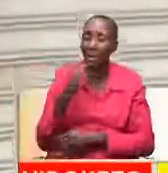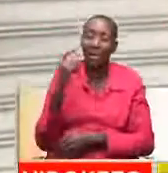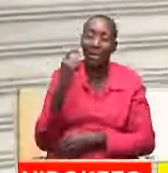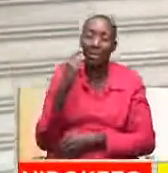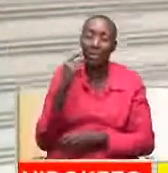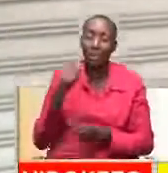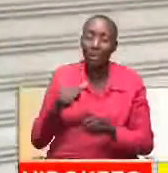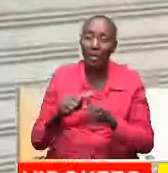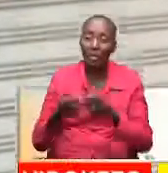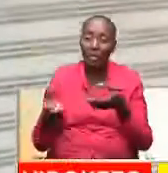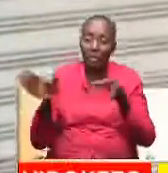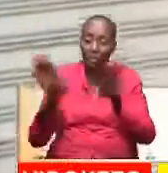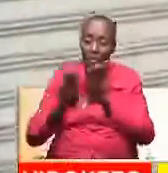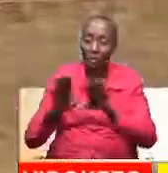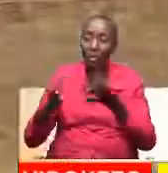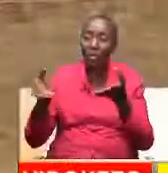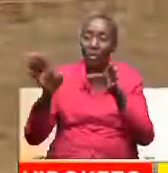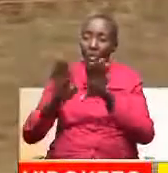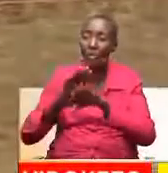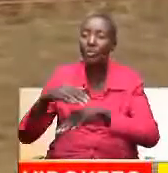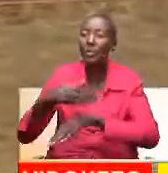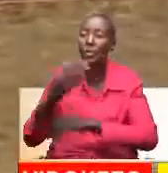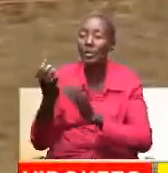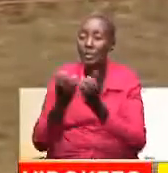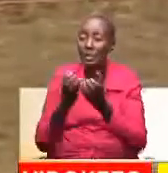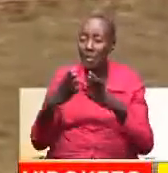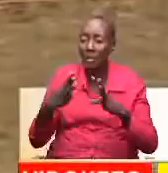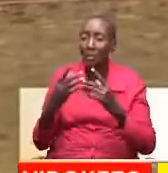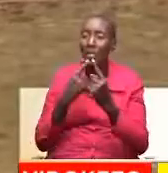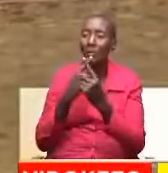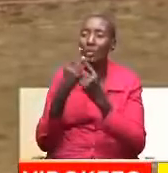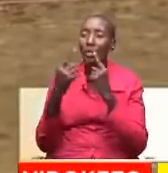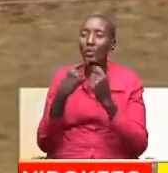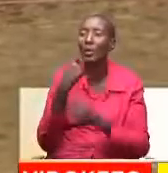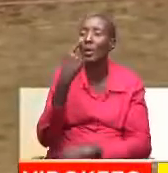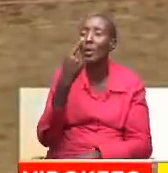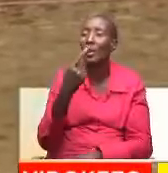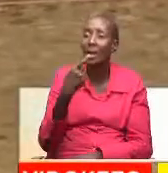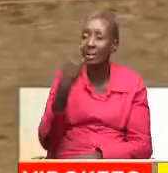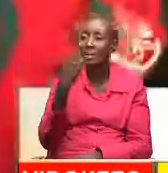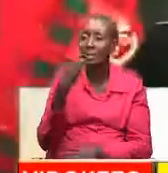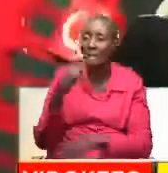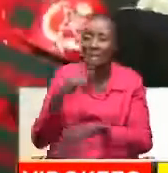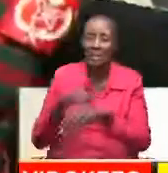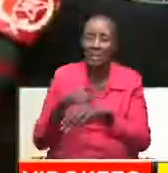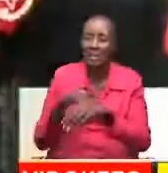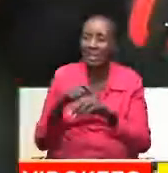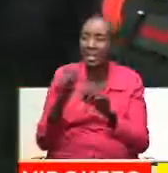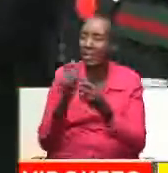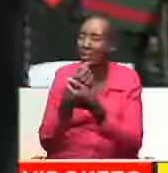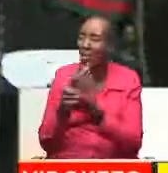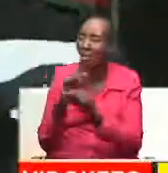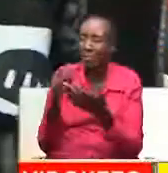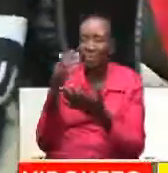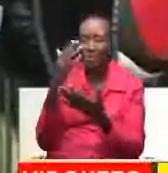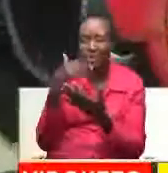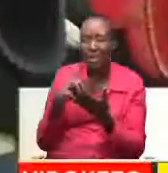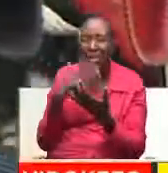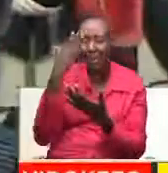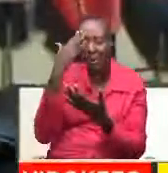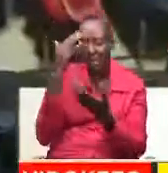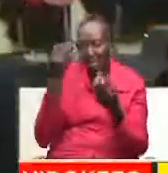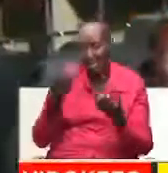yanayoendelea kufungwa kila uchao. Wafanyabiashara tulioongea nao wanasema kuwa hao wamekabiliwa na wakati mgumu, kwani wateja wengi hawana pesa,